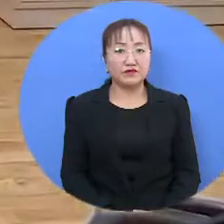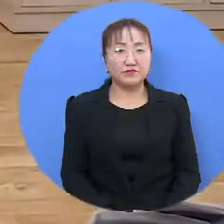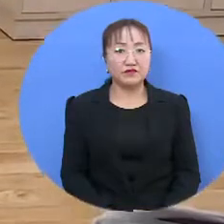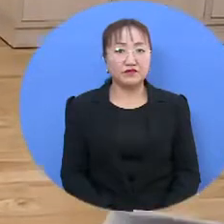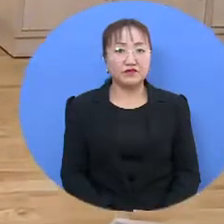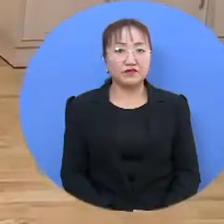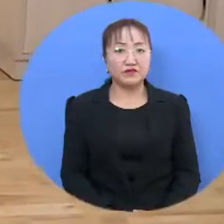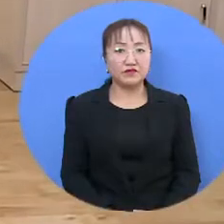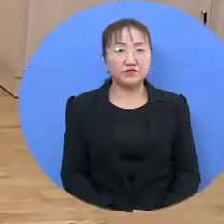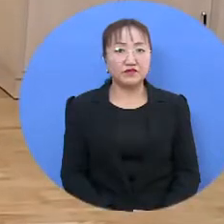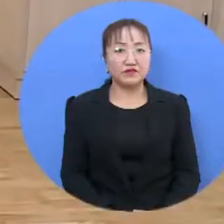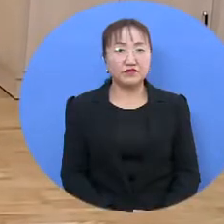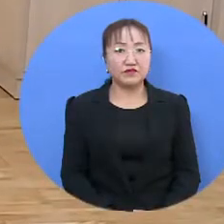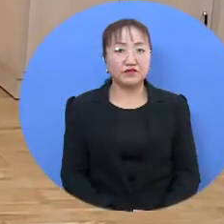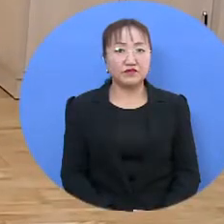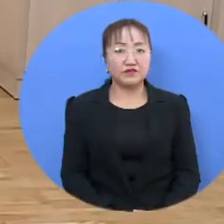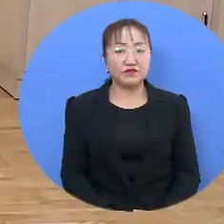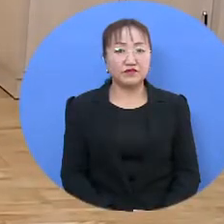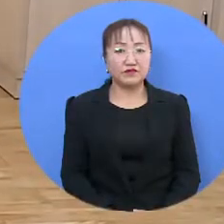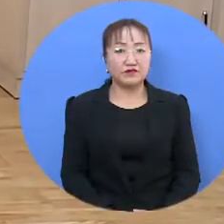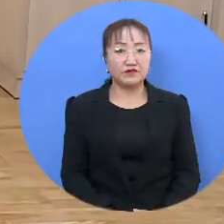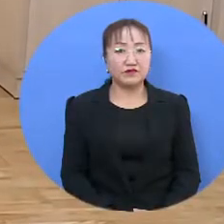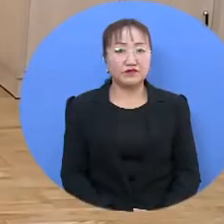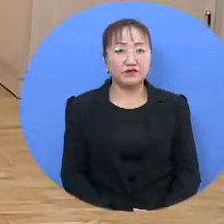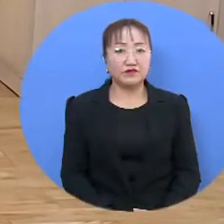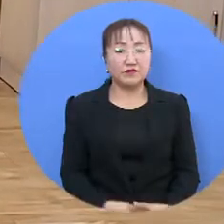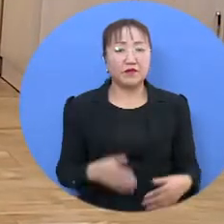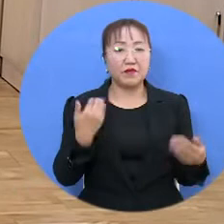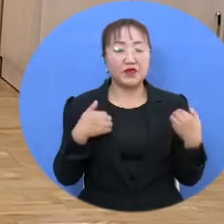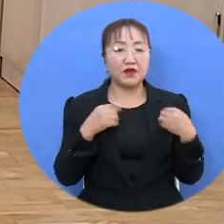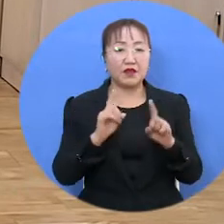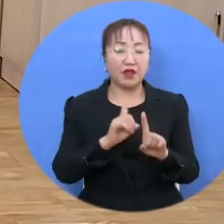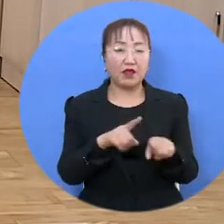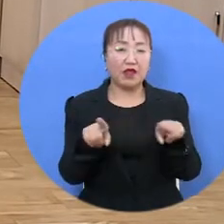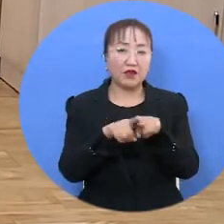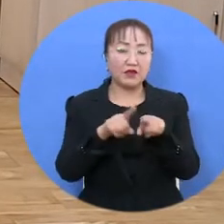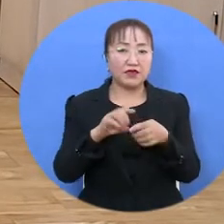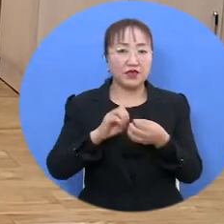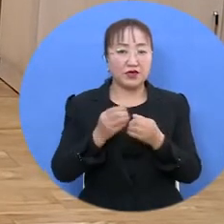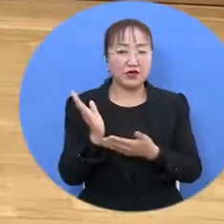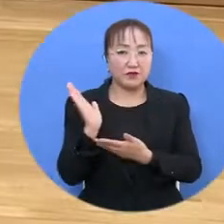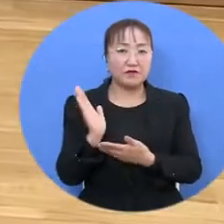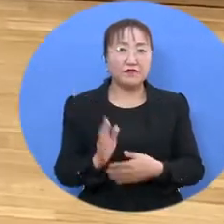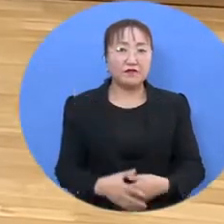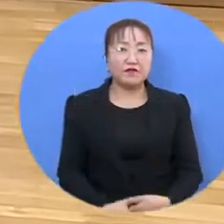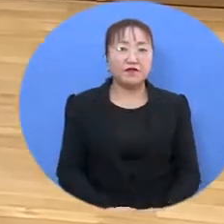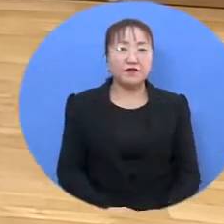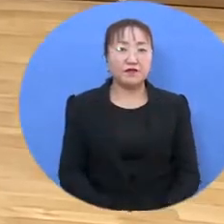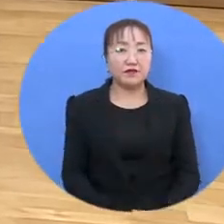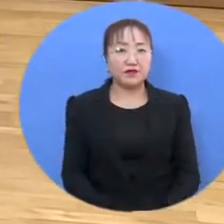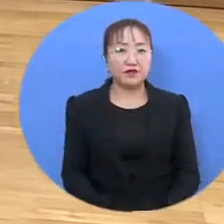боломжтой. За багш хажуугаас дасгалаа хийж гүйцэтгэн. Багшаагаа дагаа эгэрэ хөөхтүүдээ. Дасгалаа хийж явах явцдаа